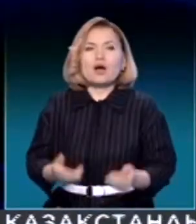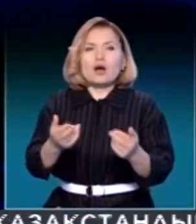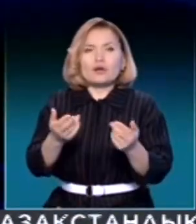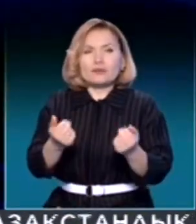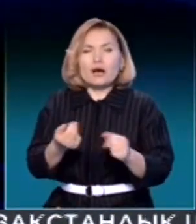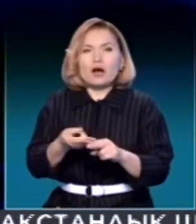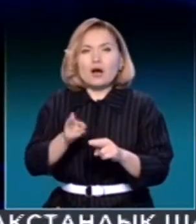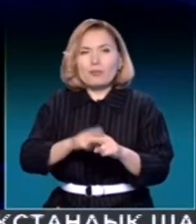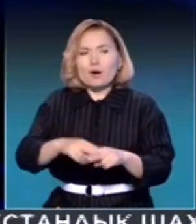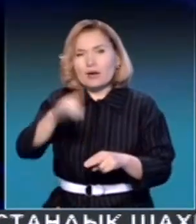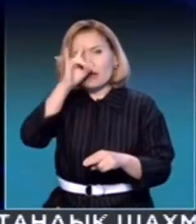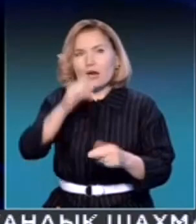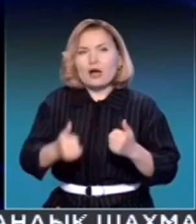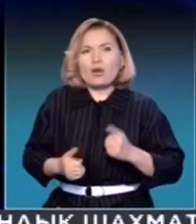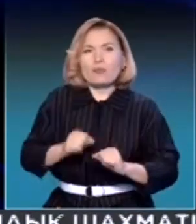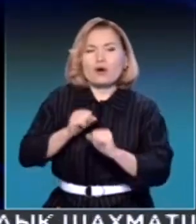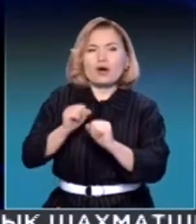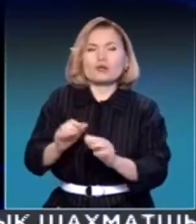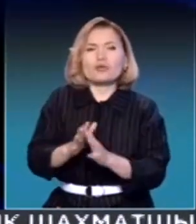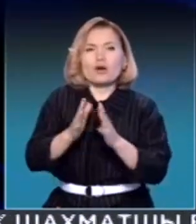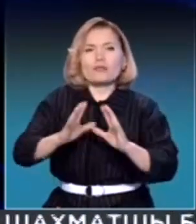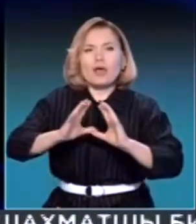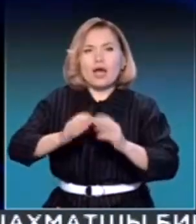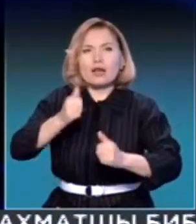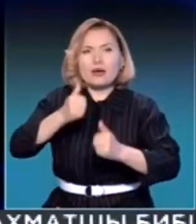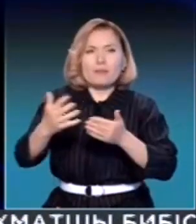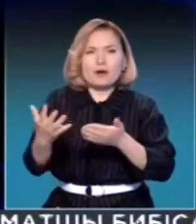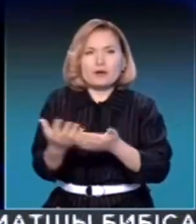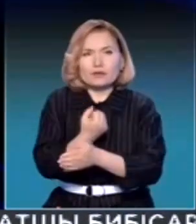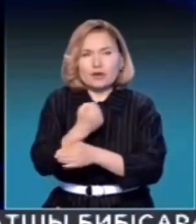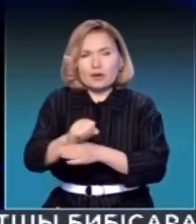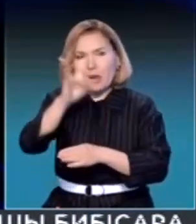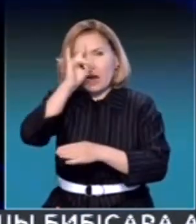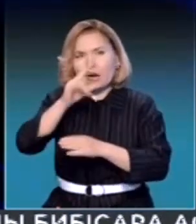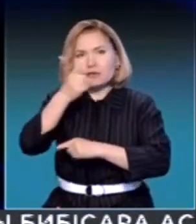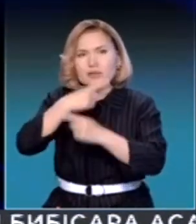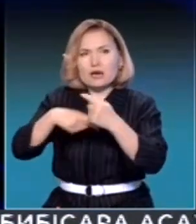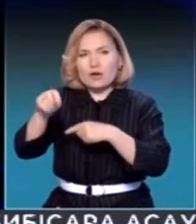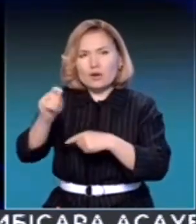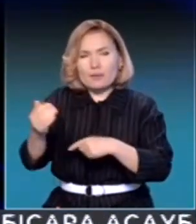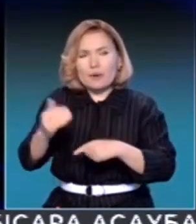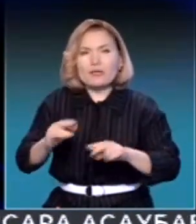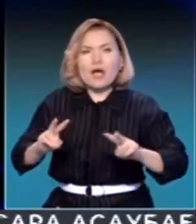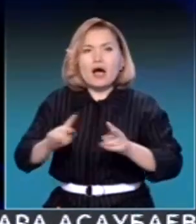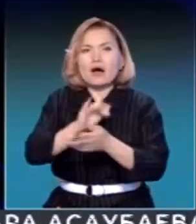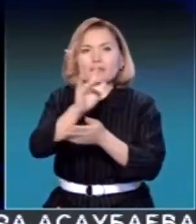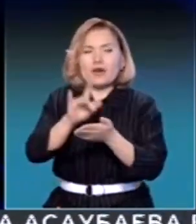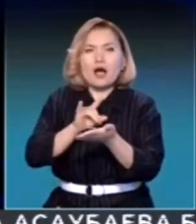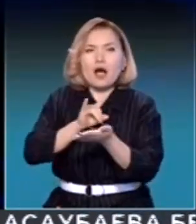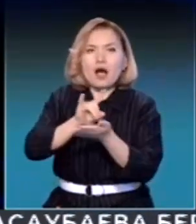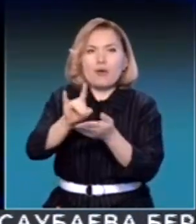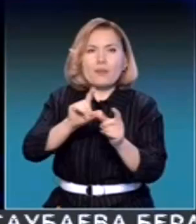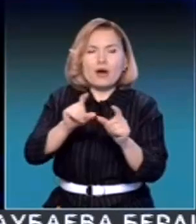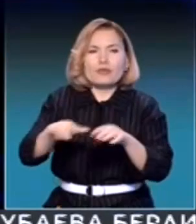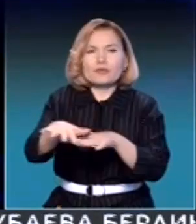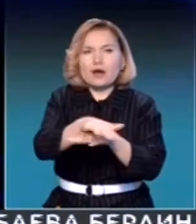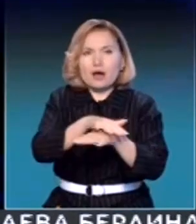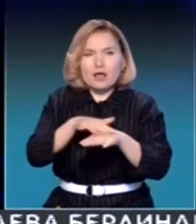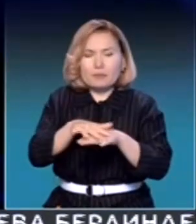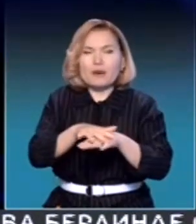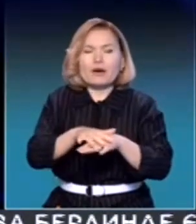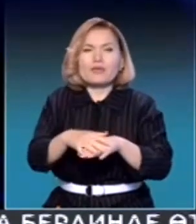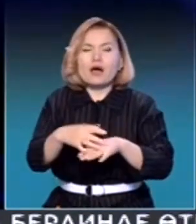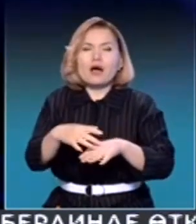Бұл ел мерейін үстем еткен әлем чемпиондарының елге оралу сәті. Жеңімпаздарды Елорда әуежайында жанкүйерлер